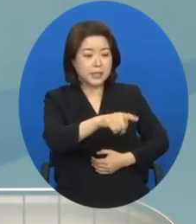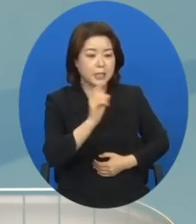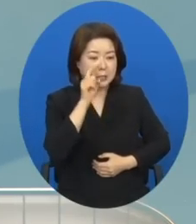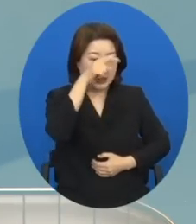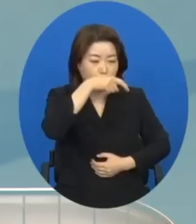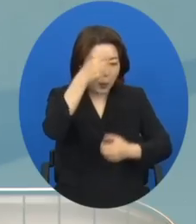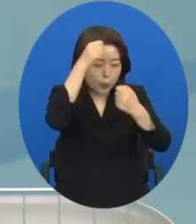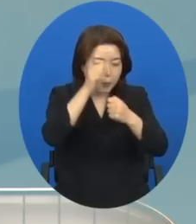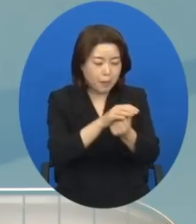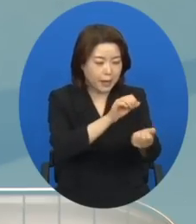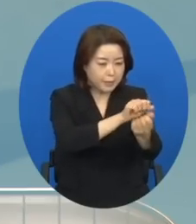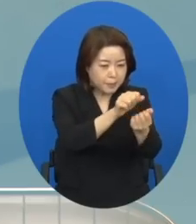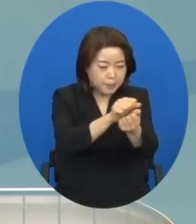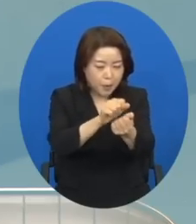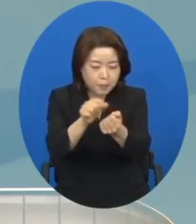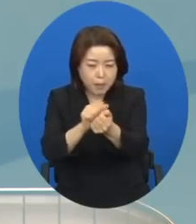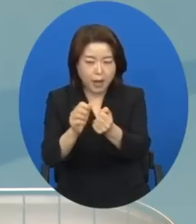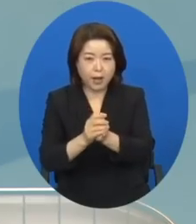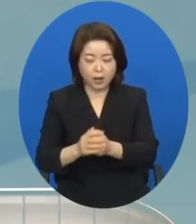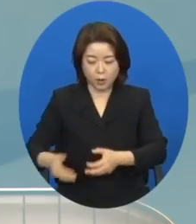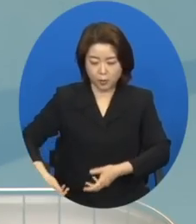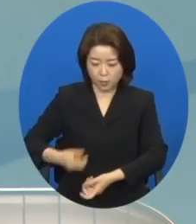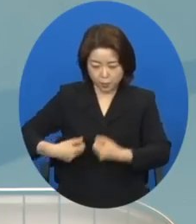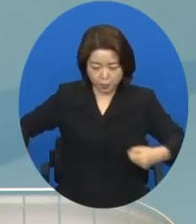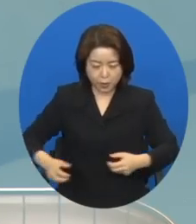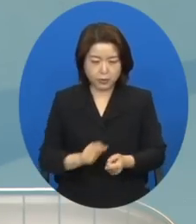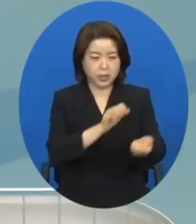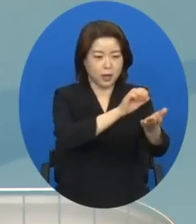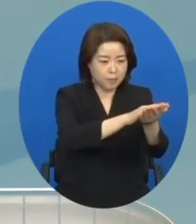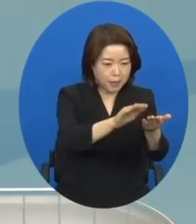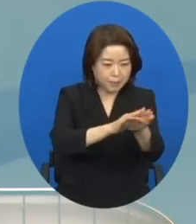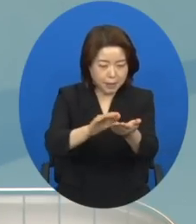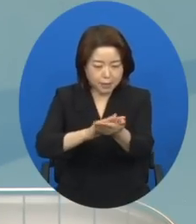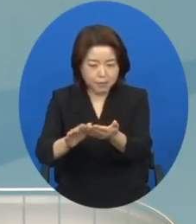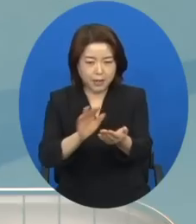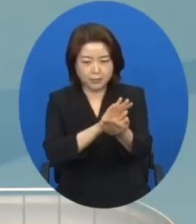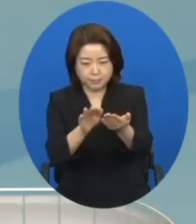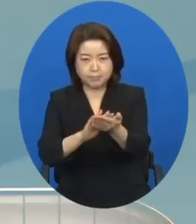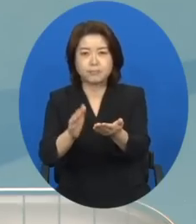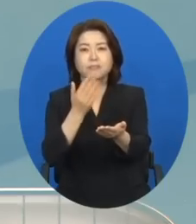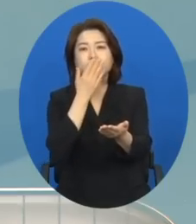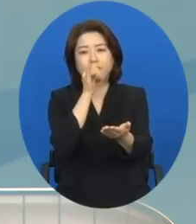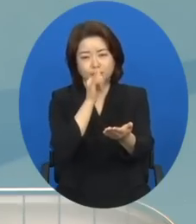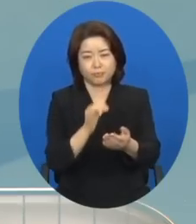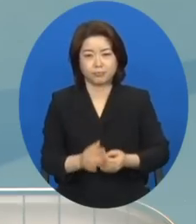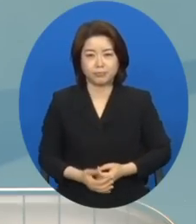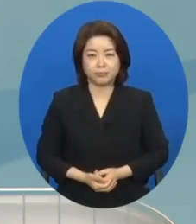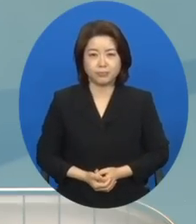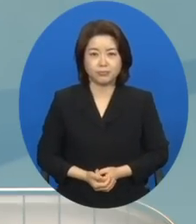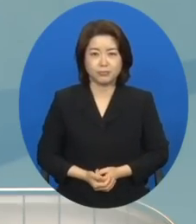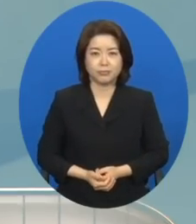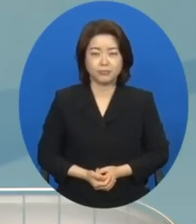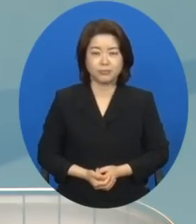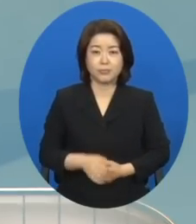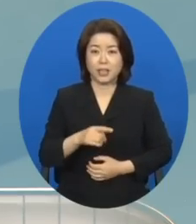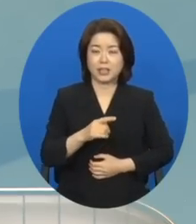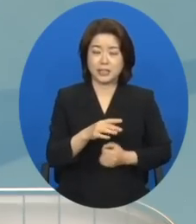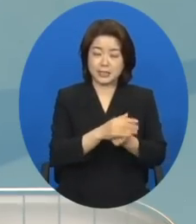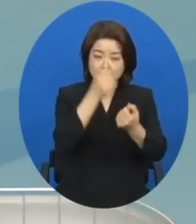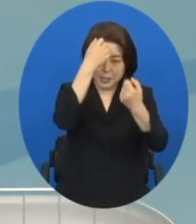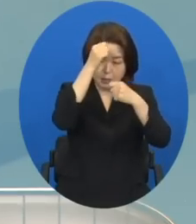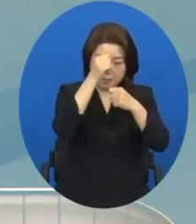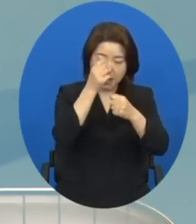발을 씻어주시고 수건으로 일일이 다 하나하나씩 닦아주십니다. 이 세적식의